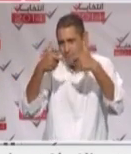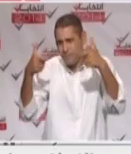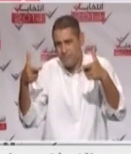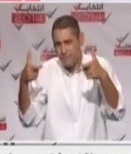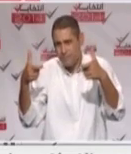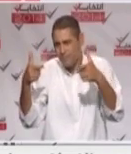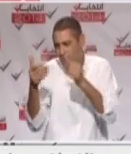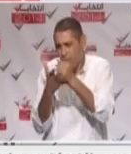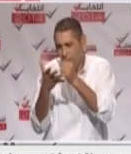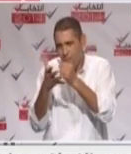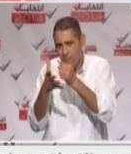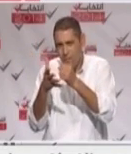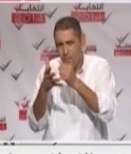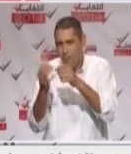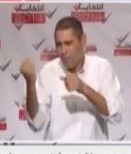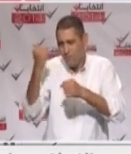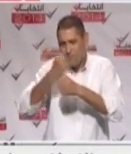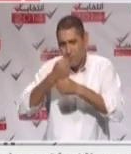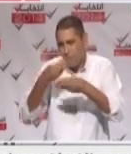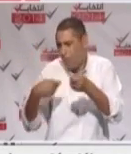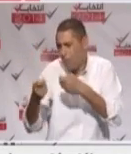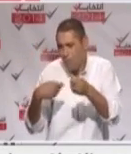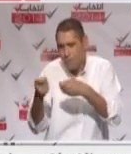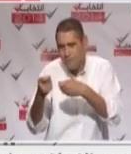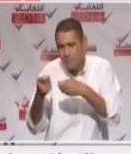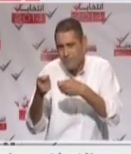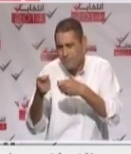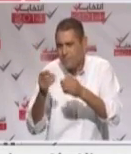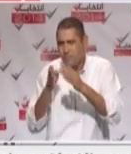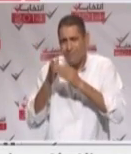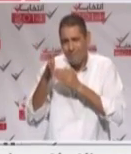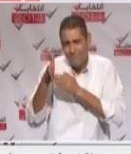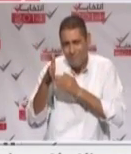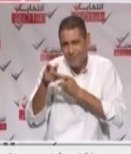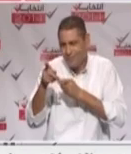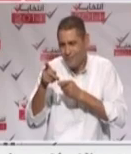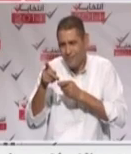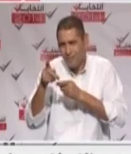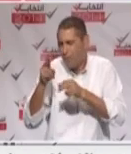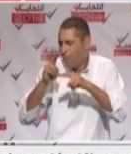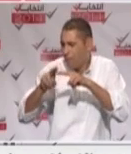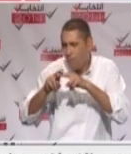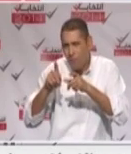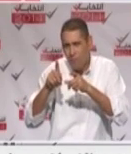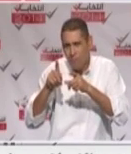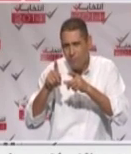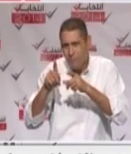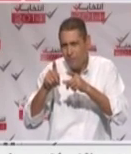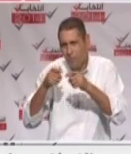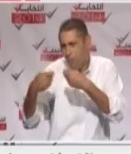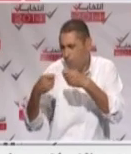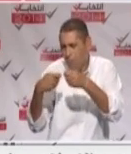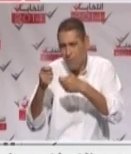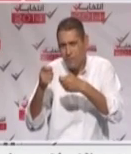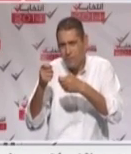الفلاحيه وبعث اسواق محليه دائمه من المنتج الى المستهلك الحث والتشجيع على الاستثمار في السياحه والسياحه البديله